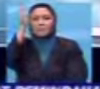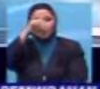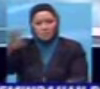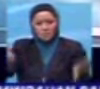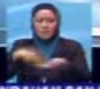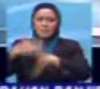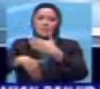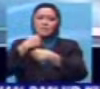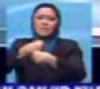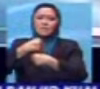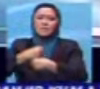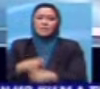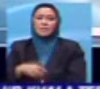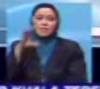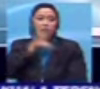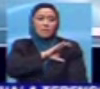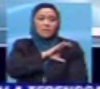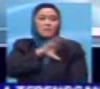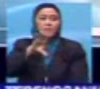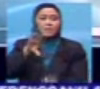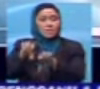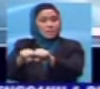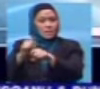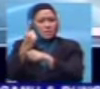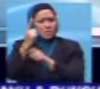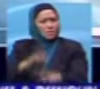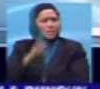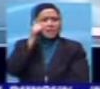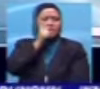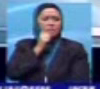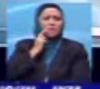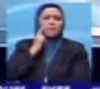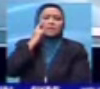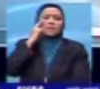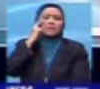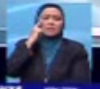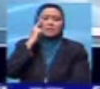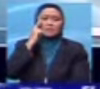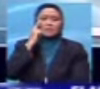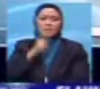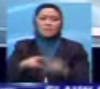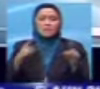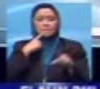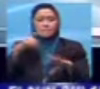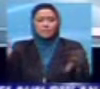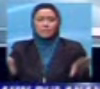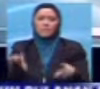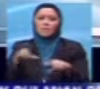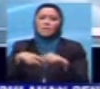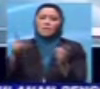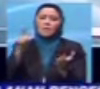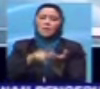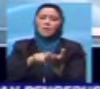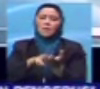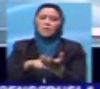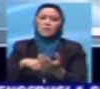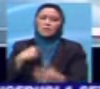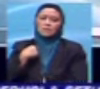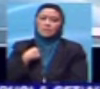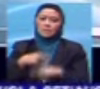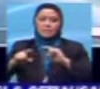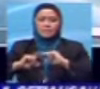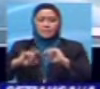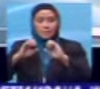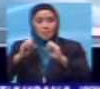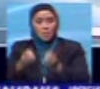Polis menahan seorang remaja disyaki membuat panggilan ancaman bom palsu di Kompleks Mahkamah Kota Baru dan Lapangan Terbang Sultan